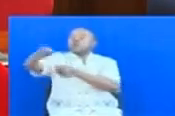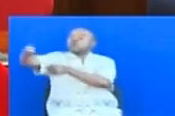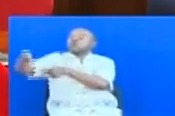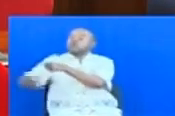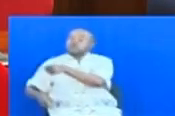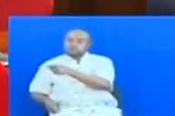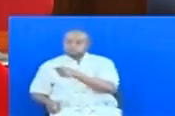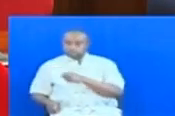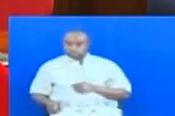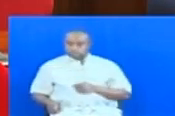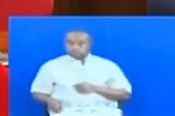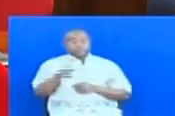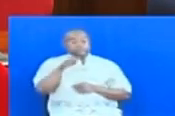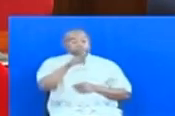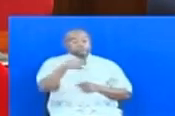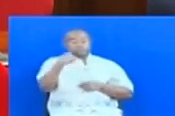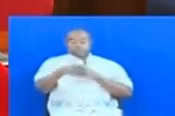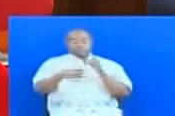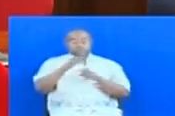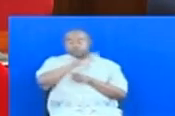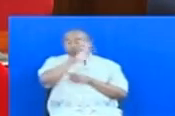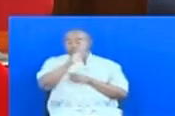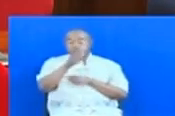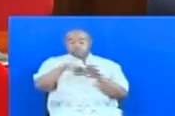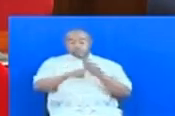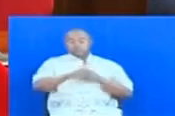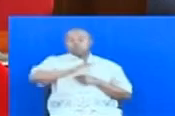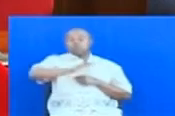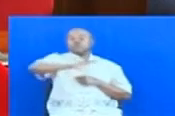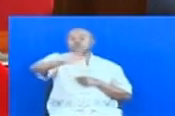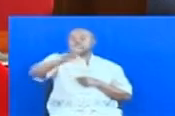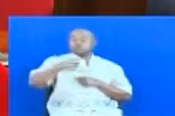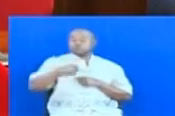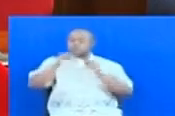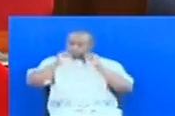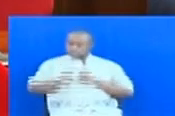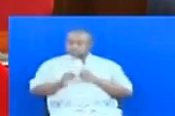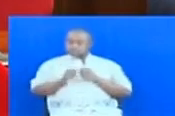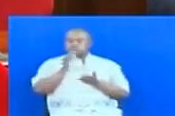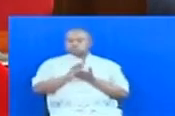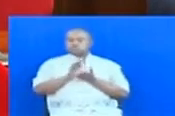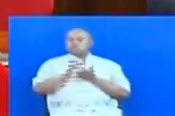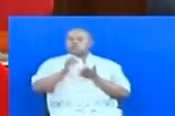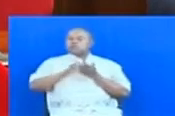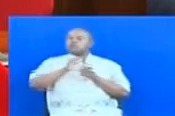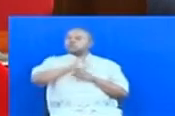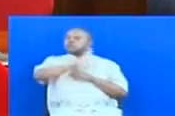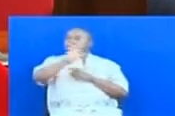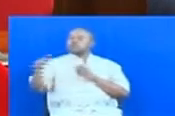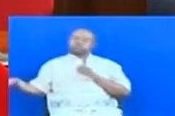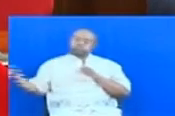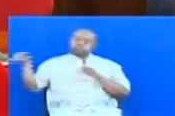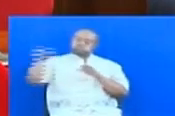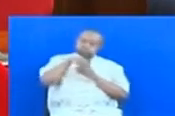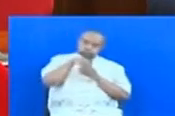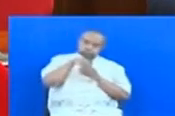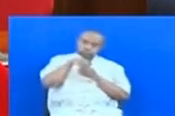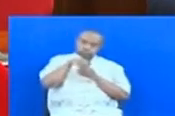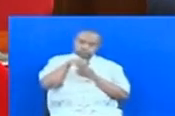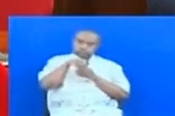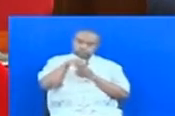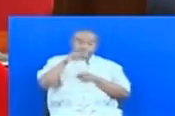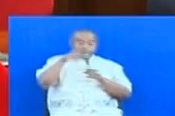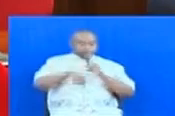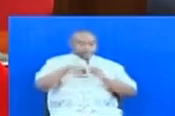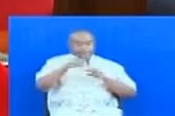sasa hivi zote, hiyo miradi ambayo ndani ya mashamba, tumehakisha kwamba gharama zake zinajumuishwa kwenye gharama za